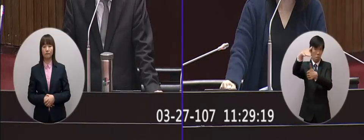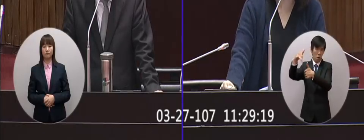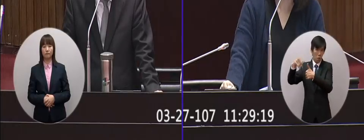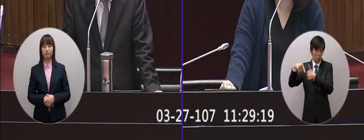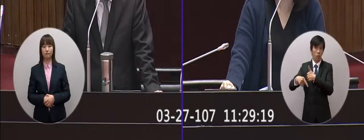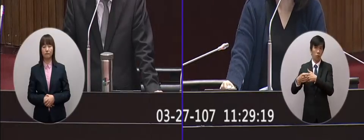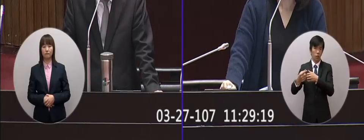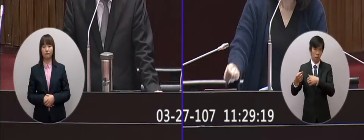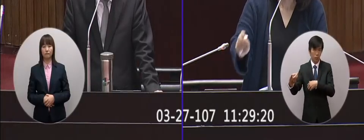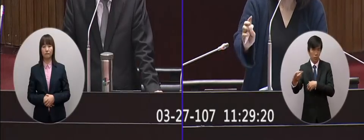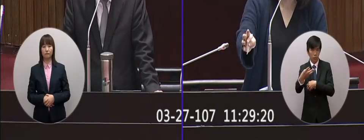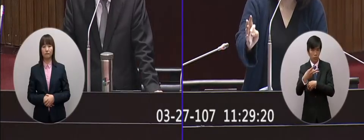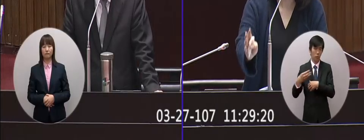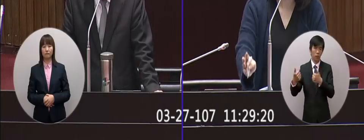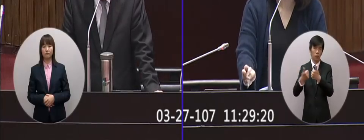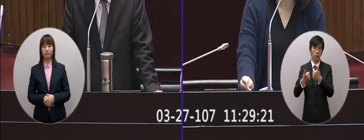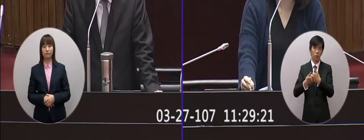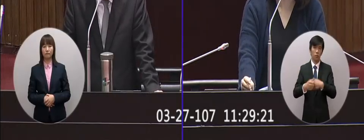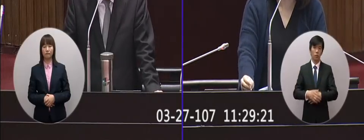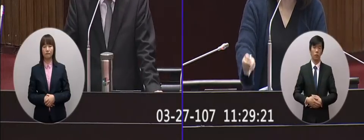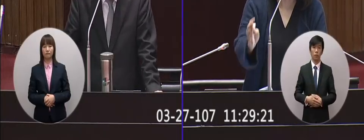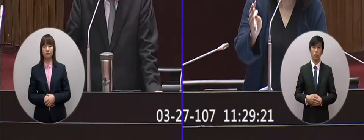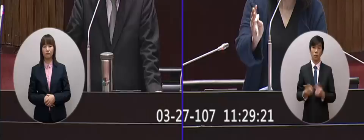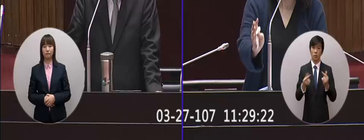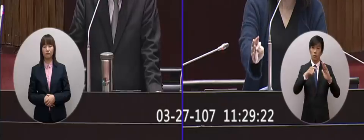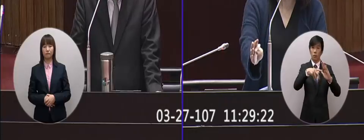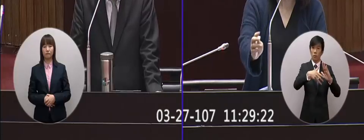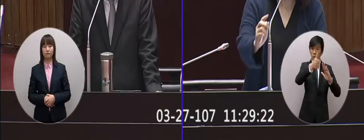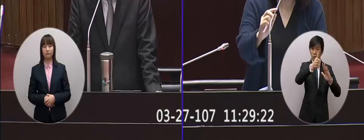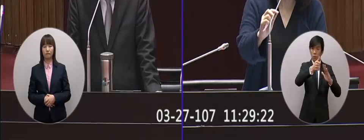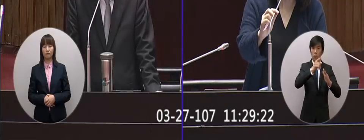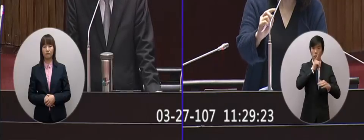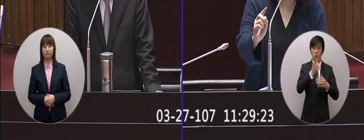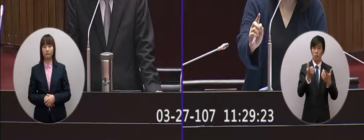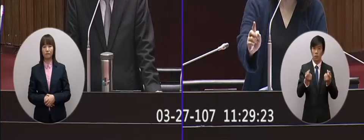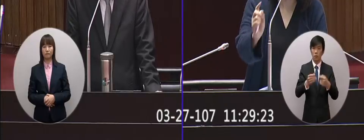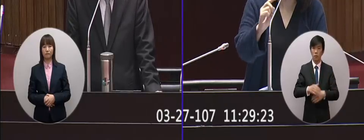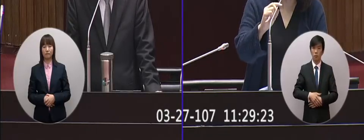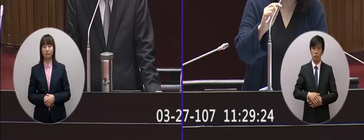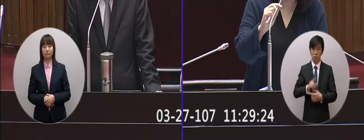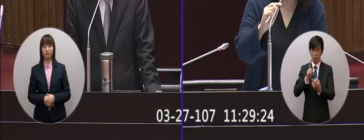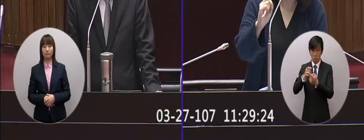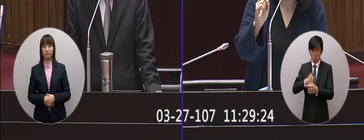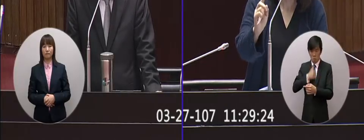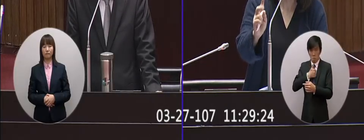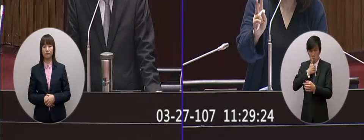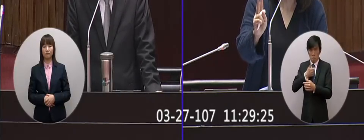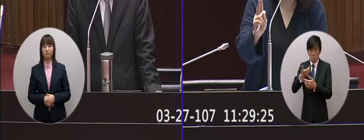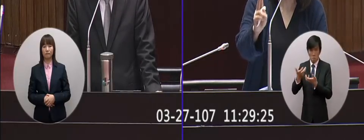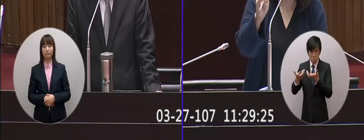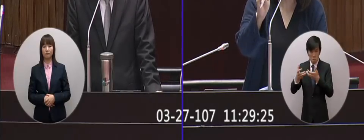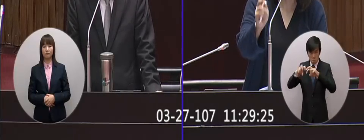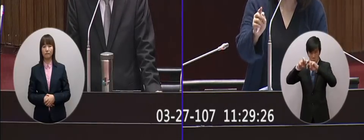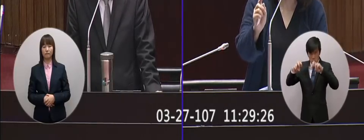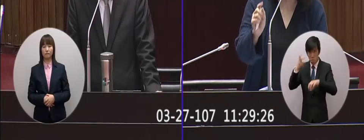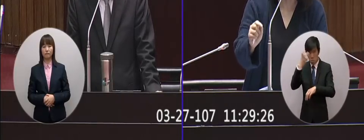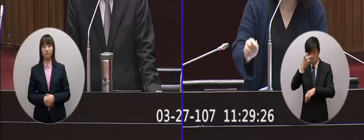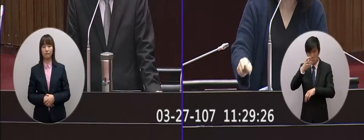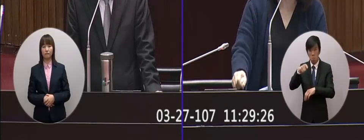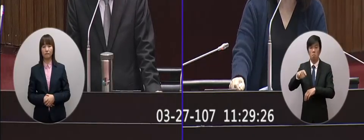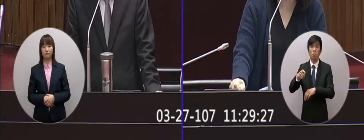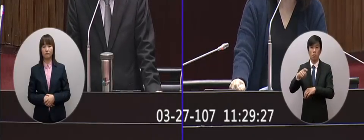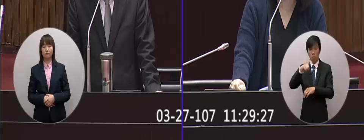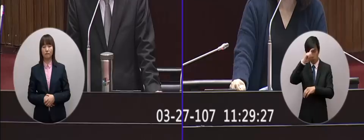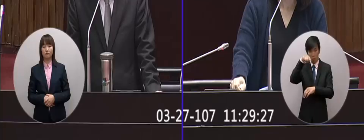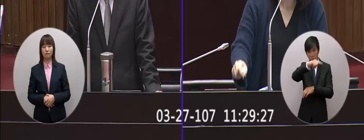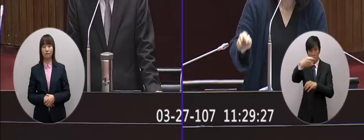样的一个三方会谈，当然就像院长说的，我们是针对真相调查、居住安全这个两项议题有达